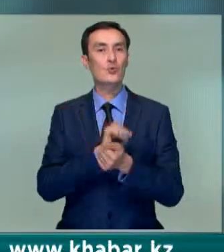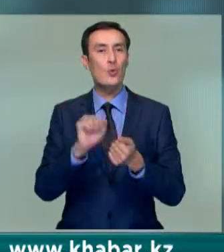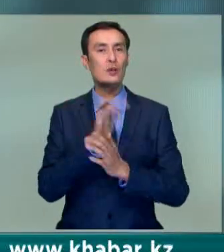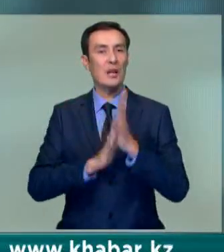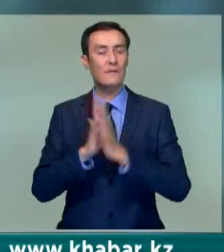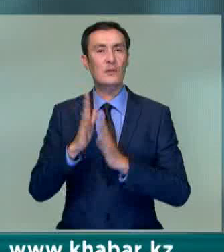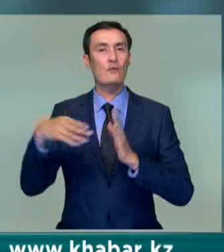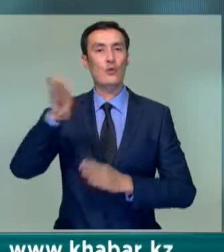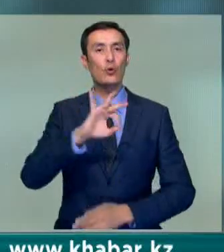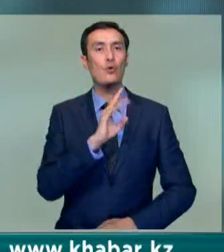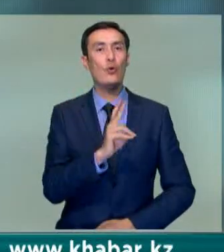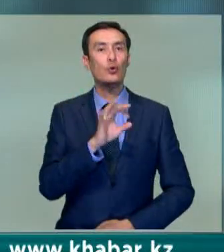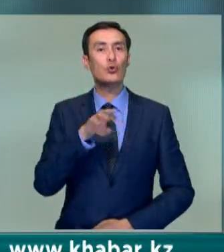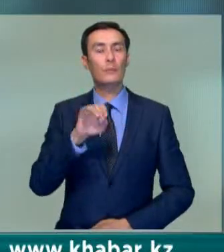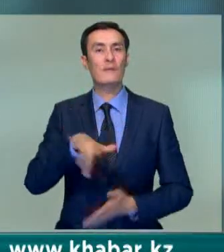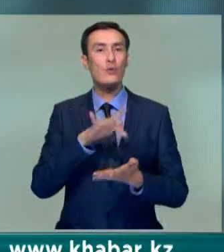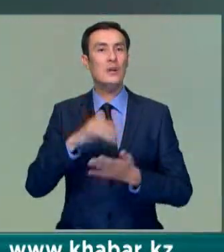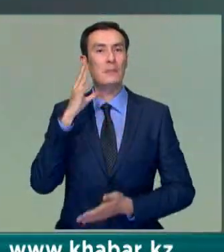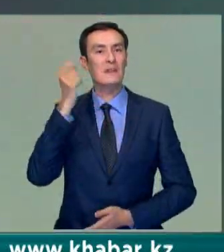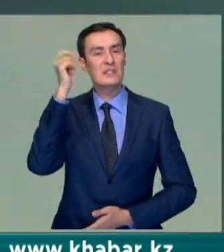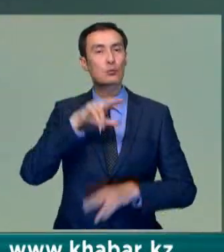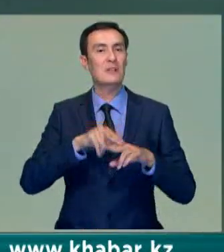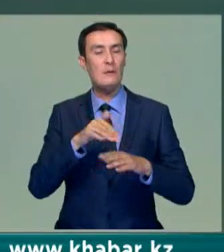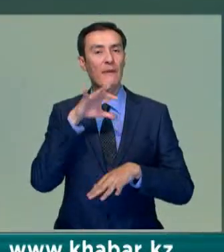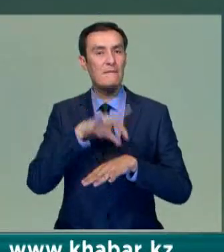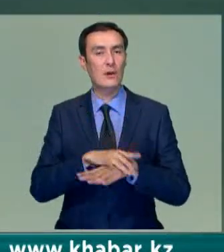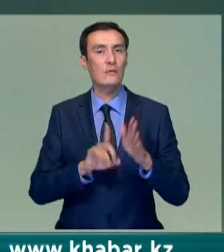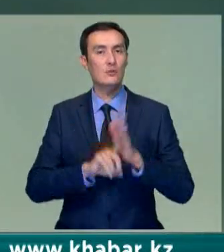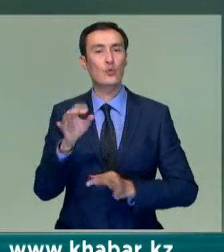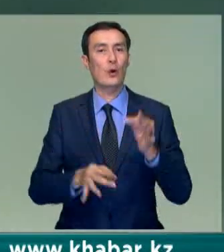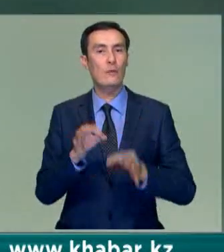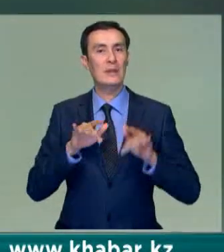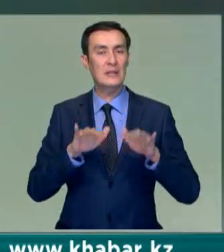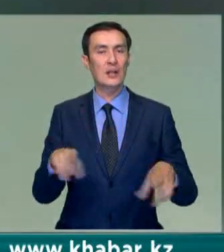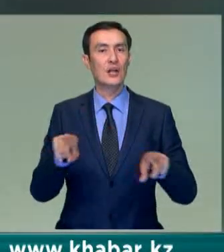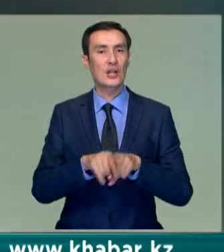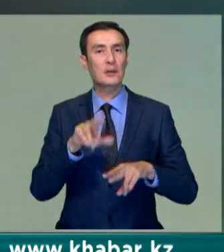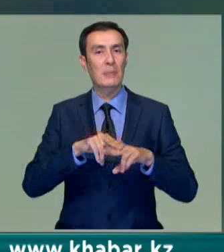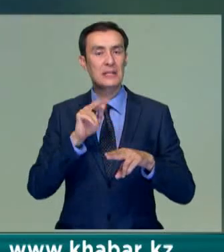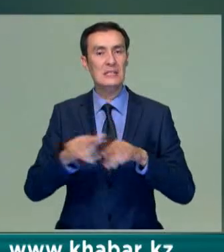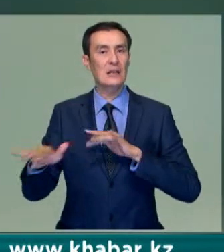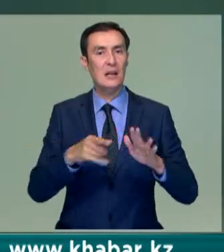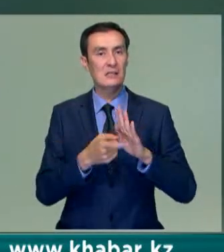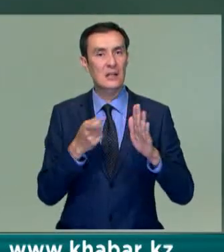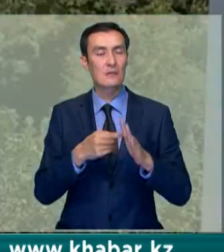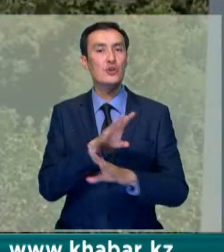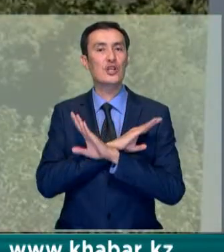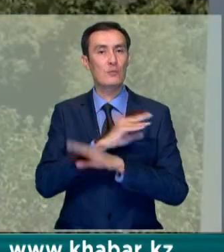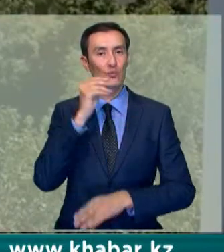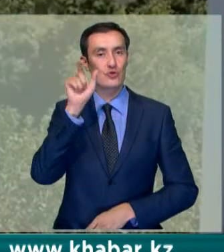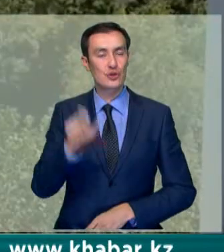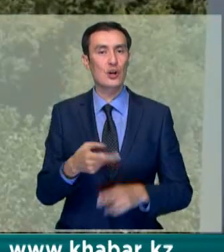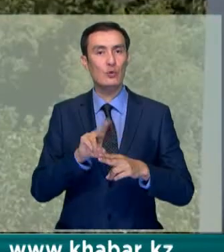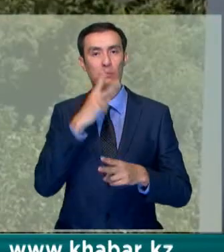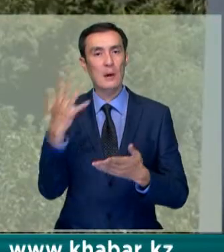на Коктубе в Алматы выясняют полицейские. По факту возбуждено уголовное дело. Также стражи порядка расследуют гибель мужчины, тело